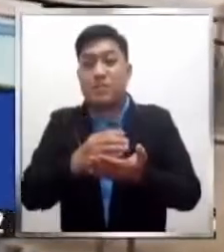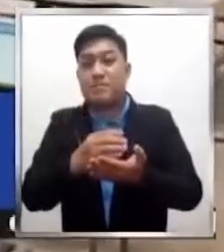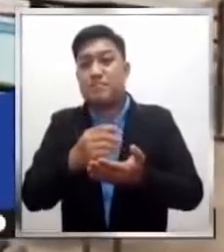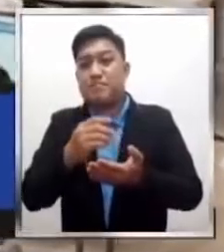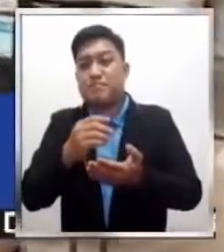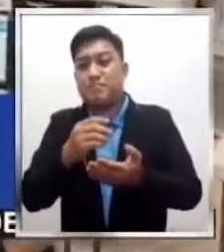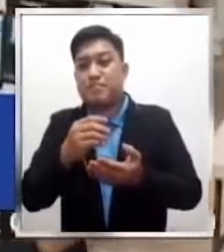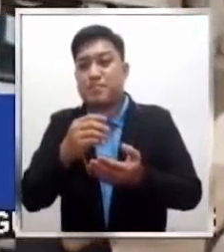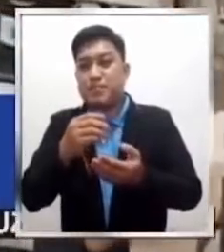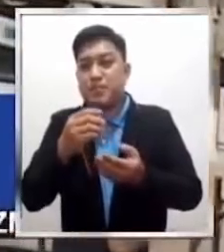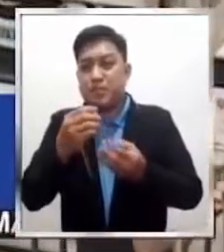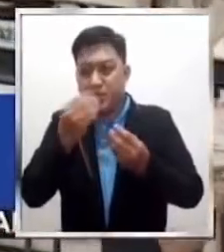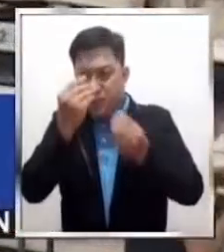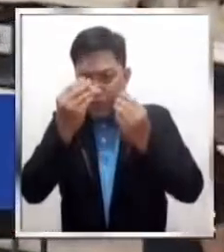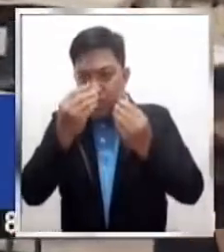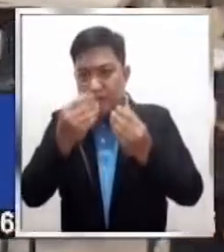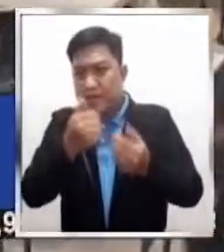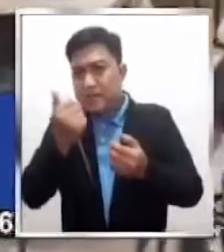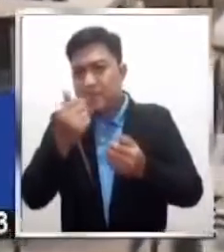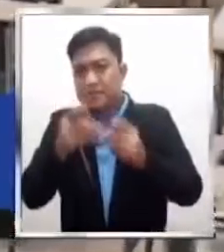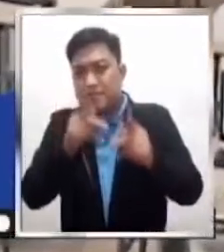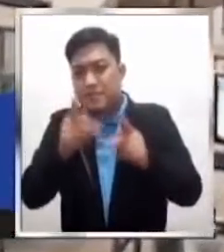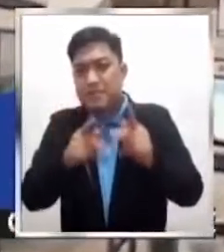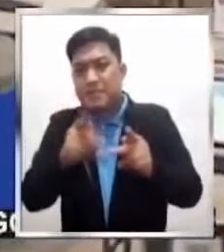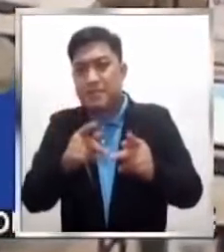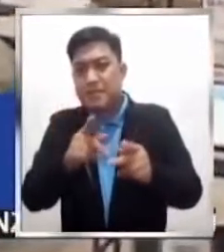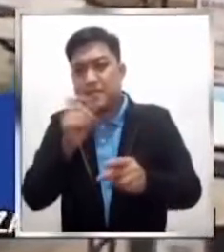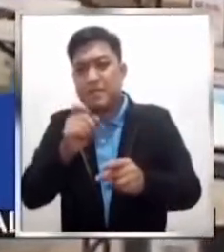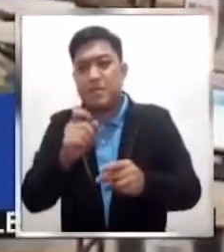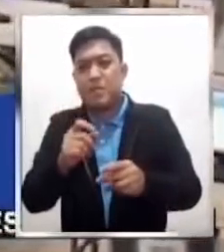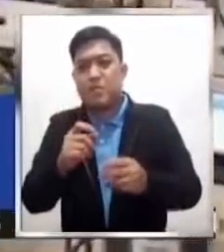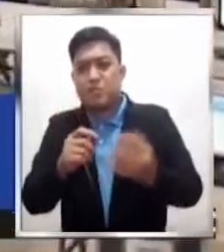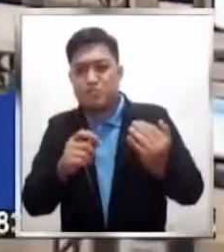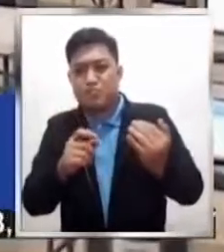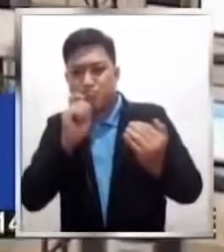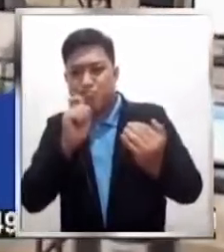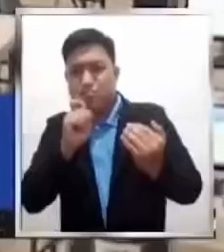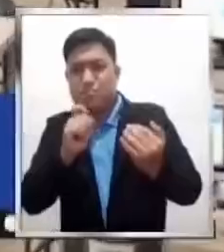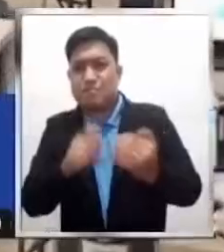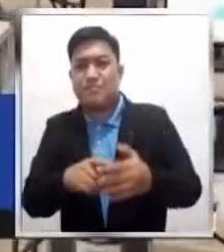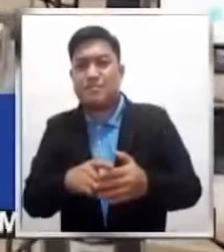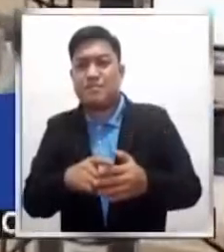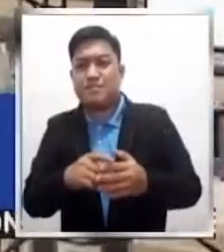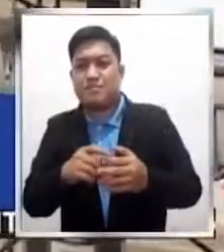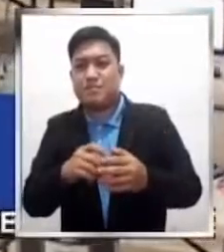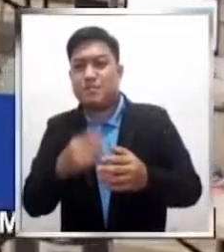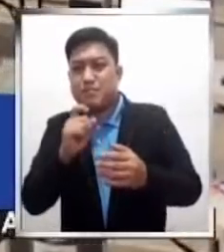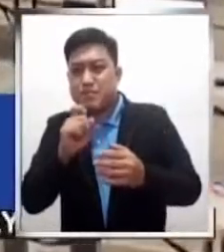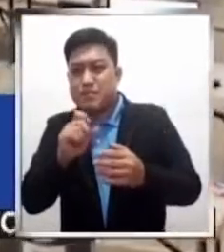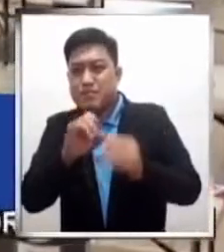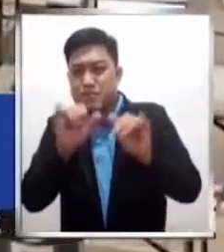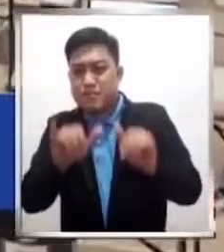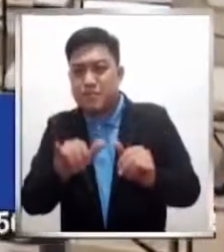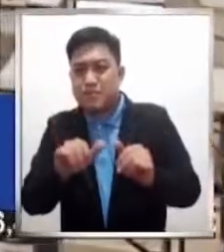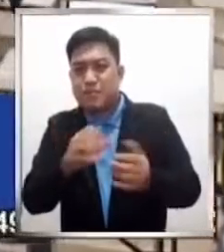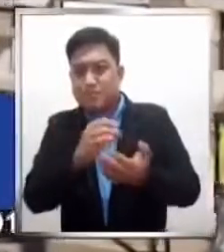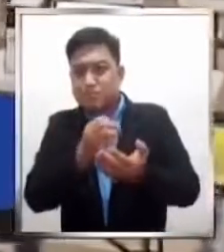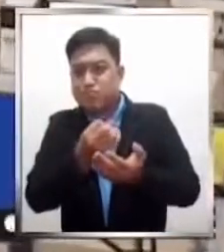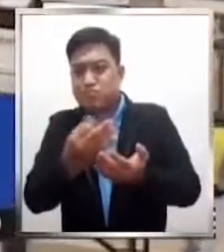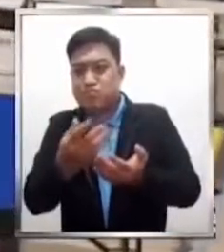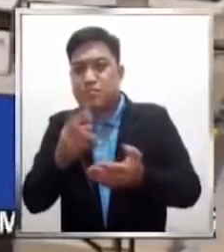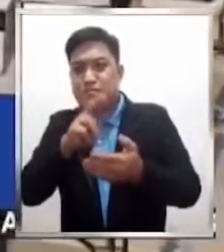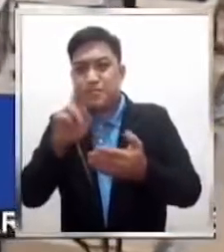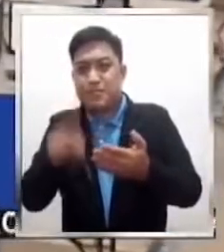ng publiko kaugnay sa parang napakabilis nga na sistema ng pagdating ng mga bilang o talis na nga lumalabas na resulta ng